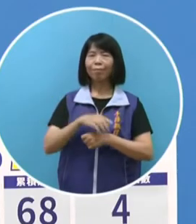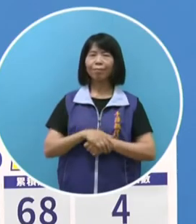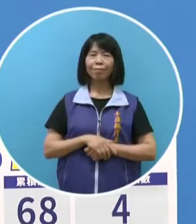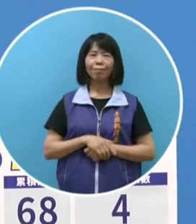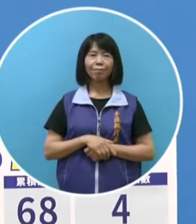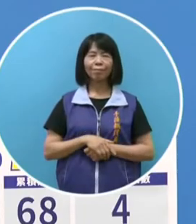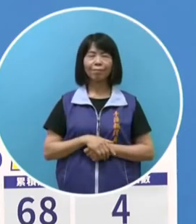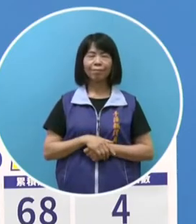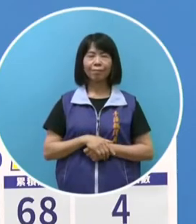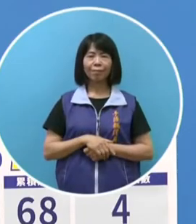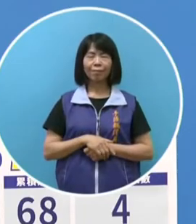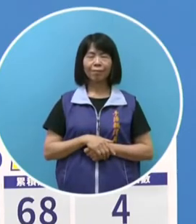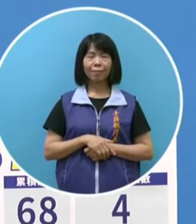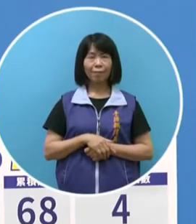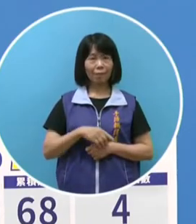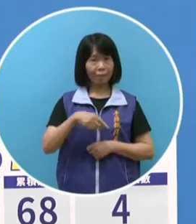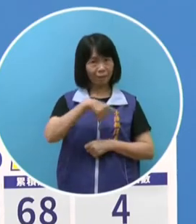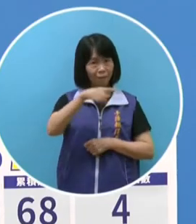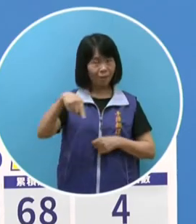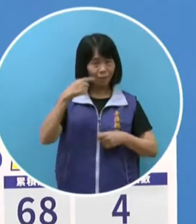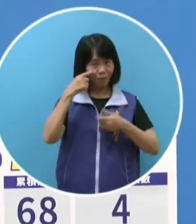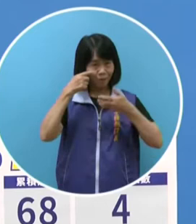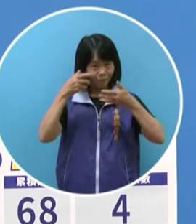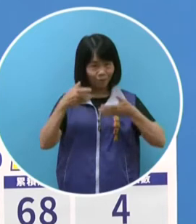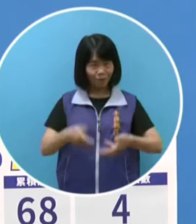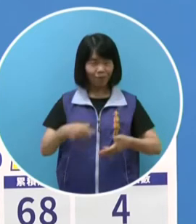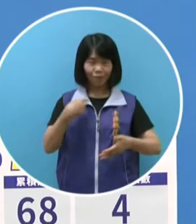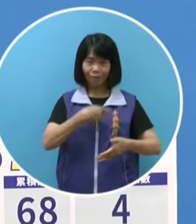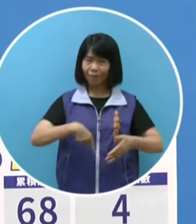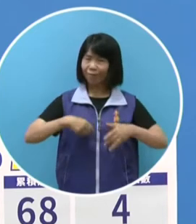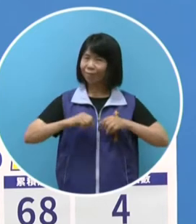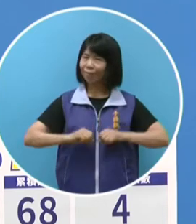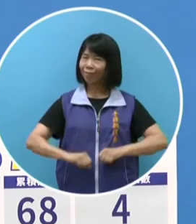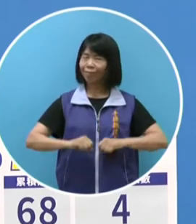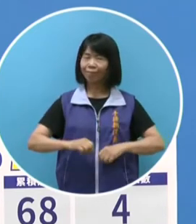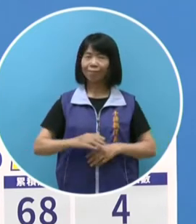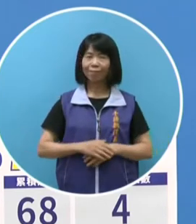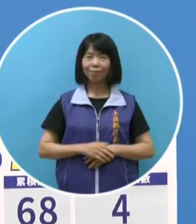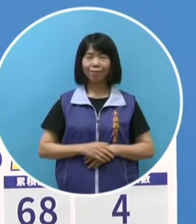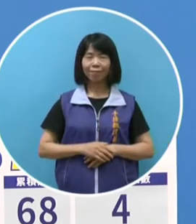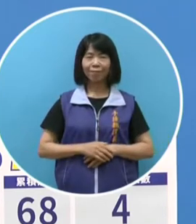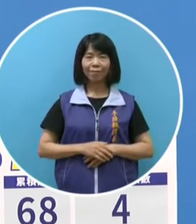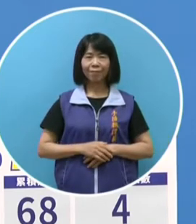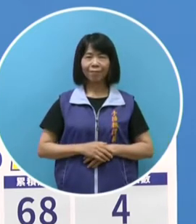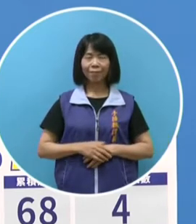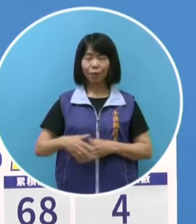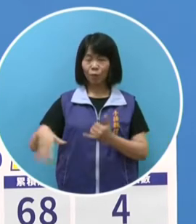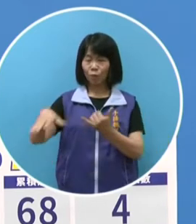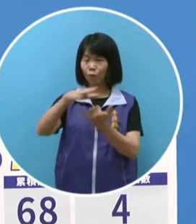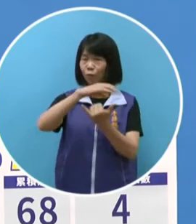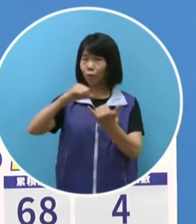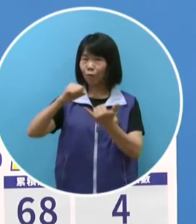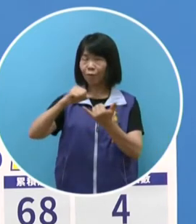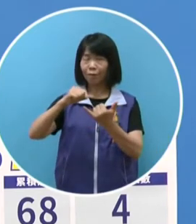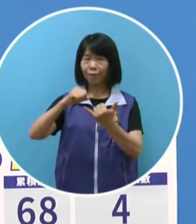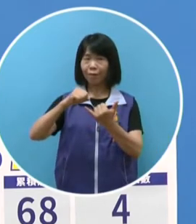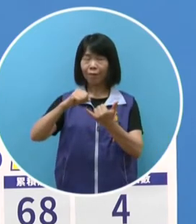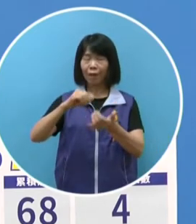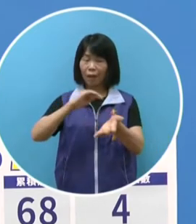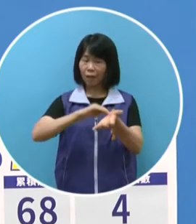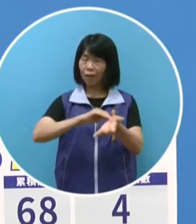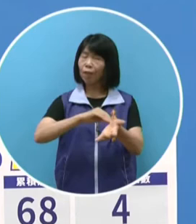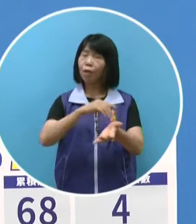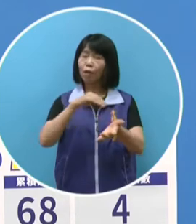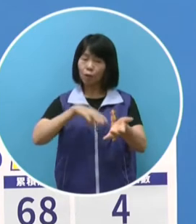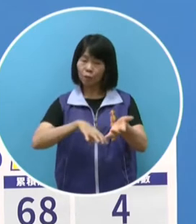了、这是各位乡亲重视身体健康，那么我们全台湾的医疗